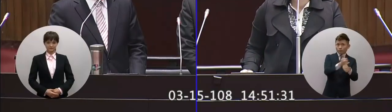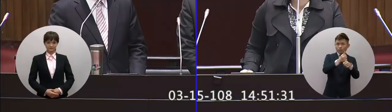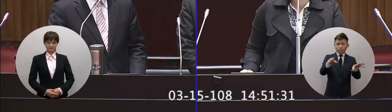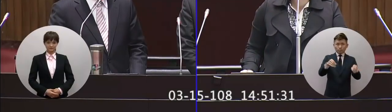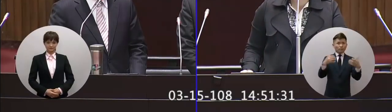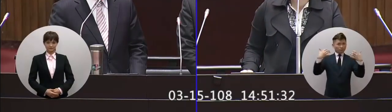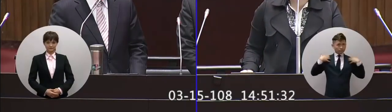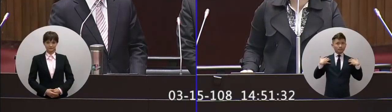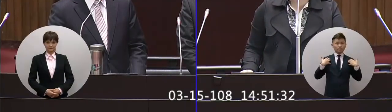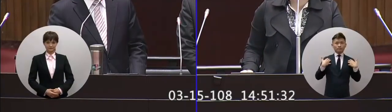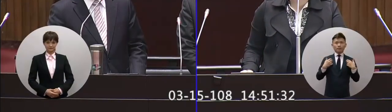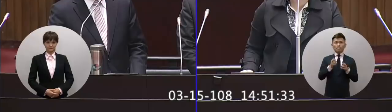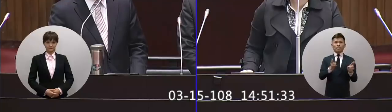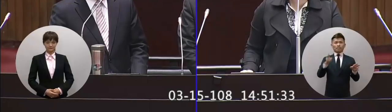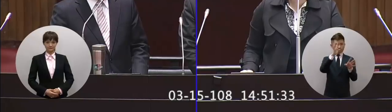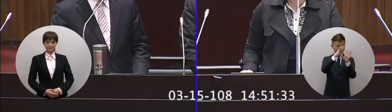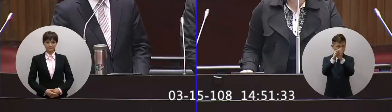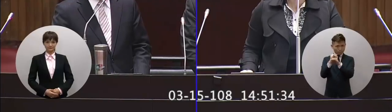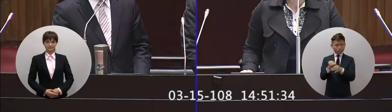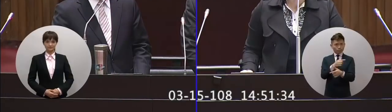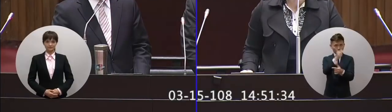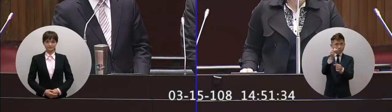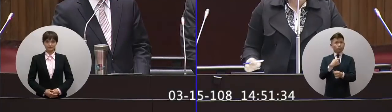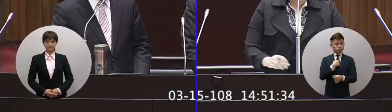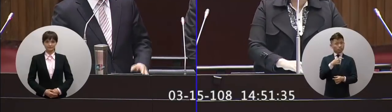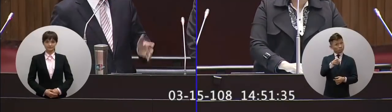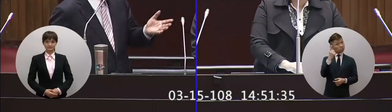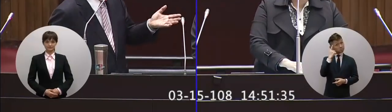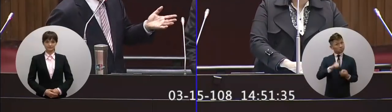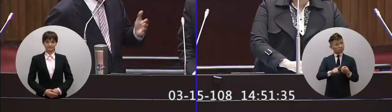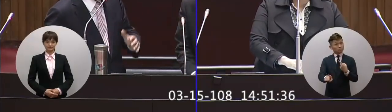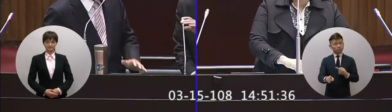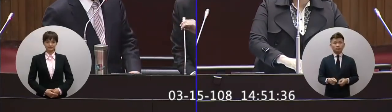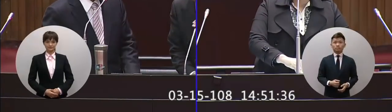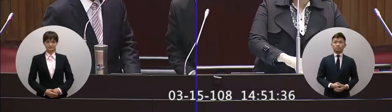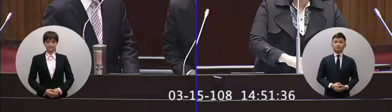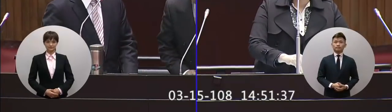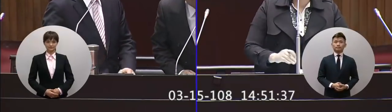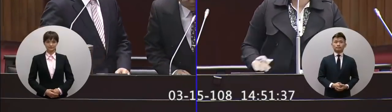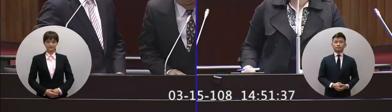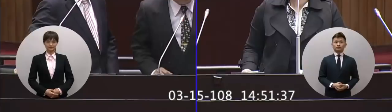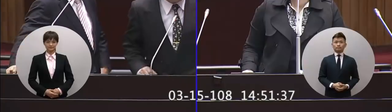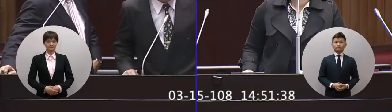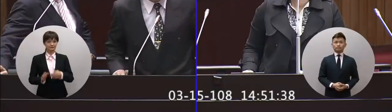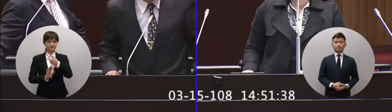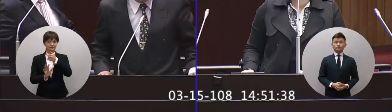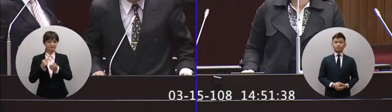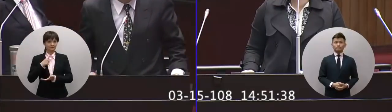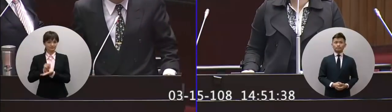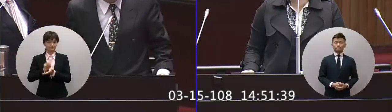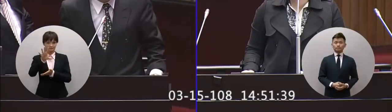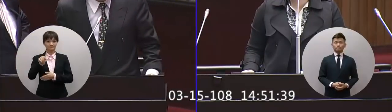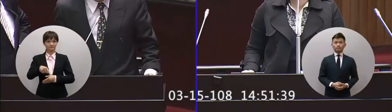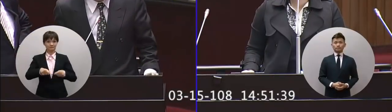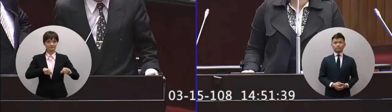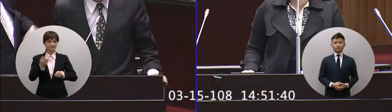该有这个责任进行相关的调查？部长，院长，您认为呢？ 我对， 各位报告，因为这个案